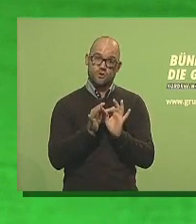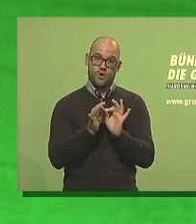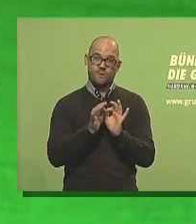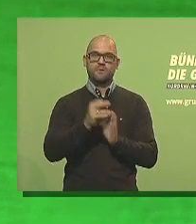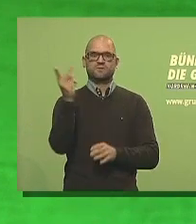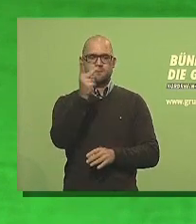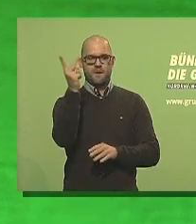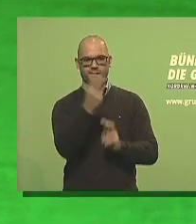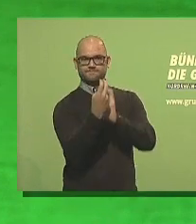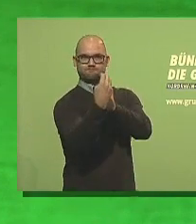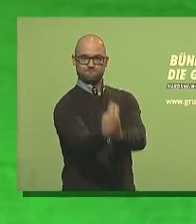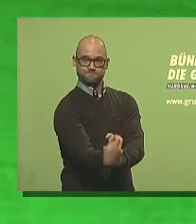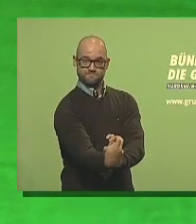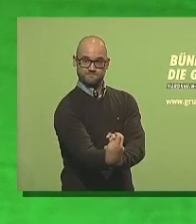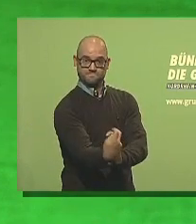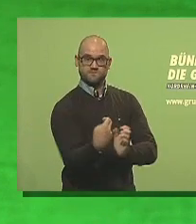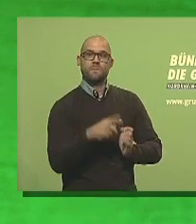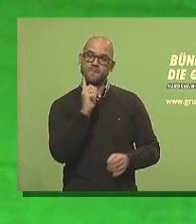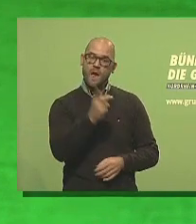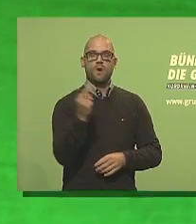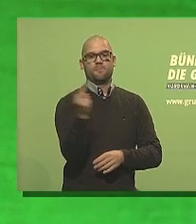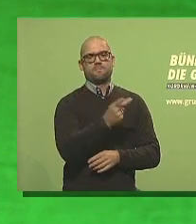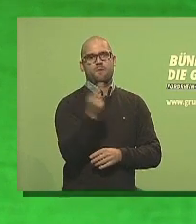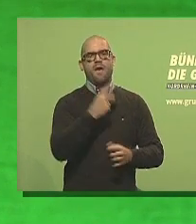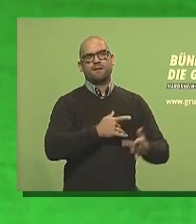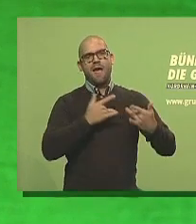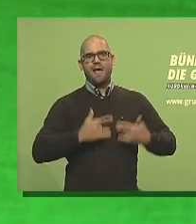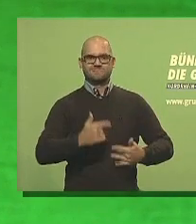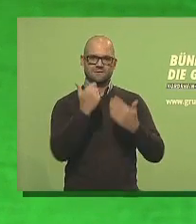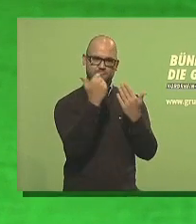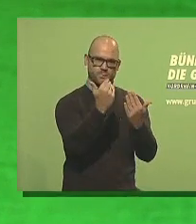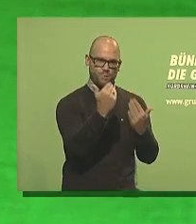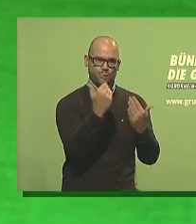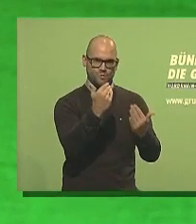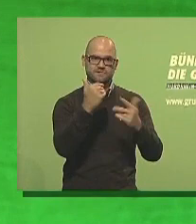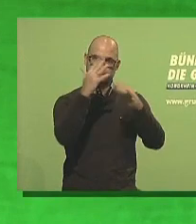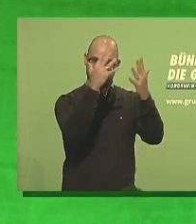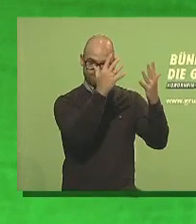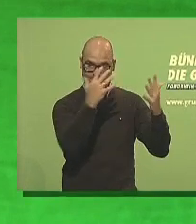hier vorne. Auch die möchte ich herzlich begrüßen.